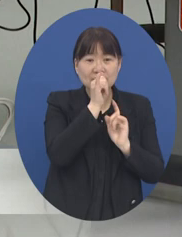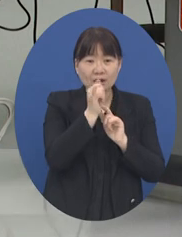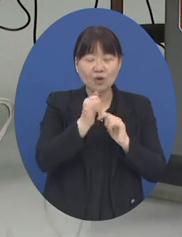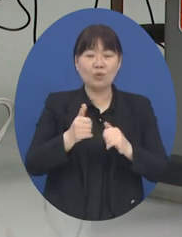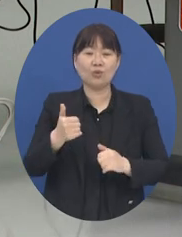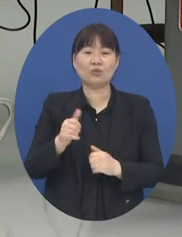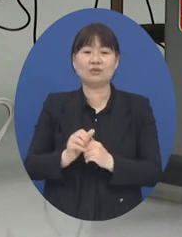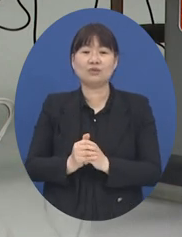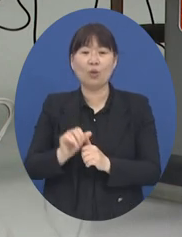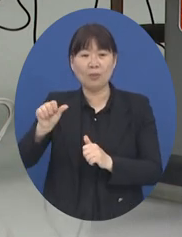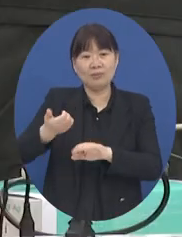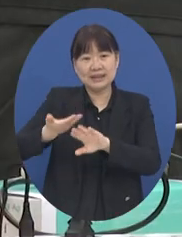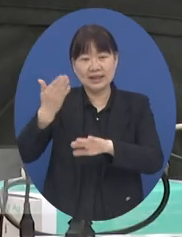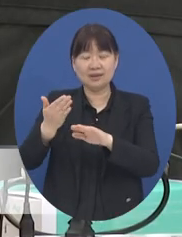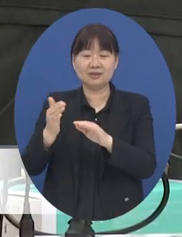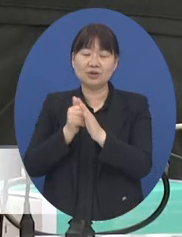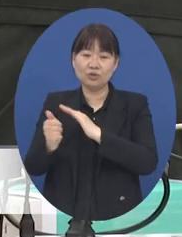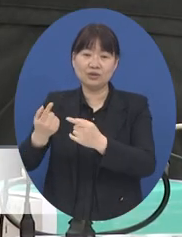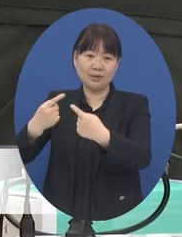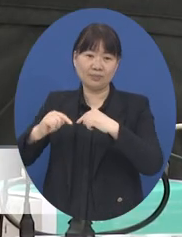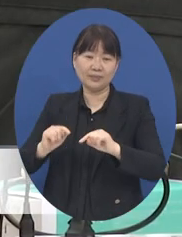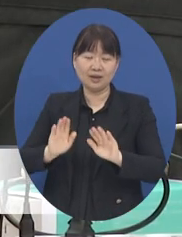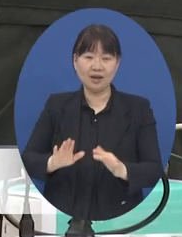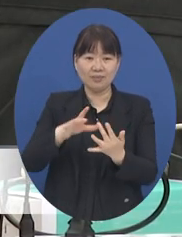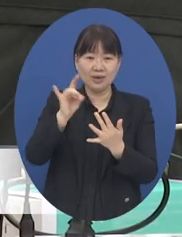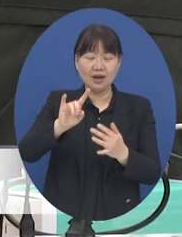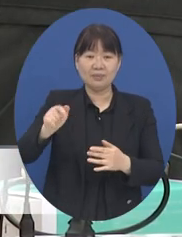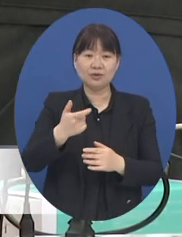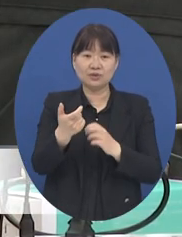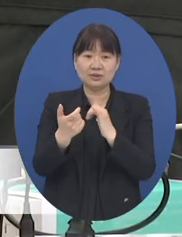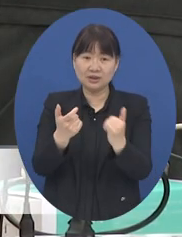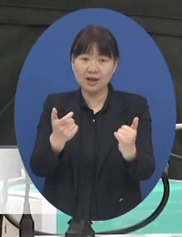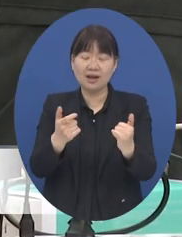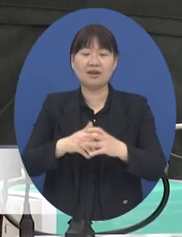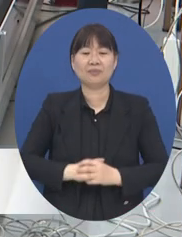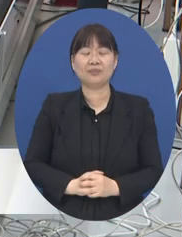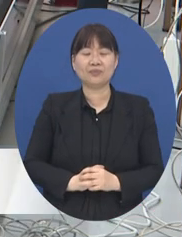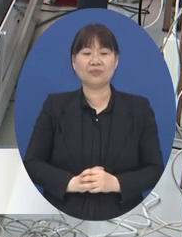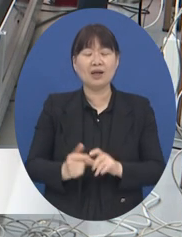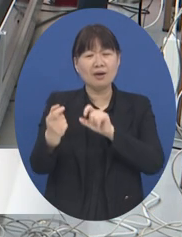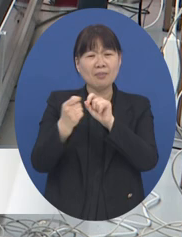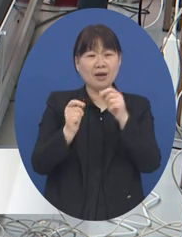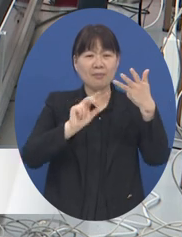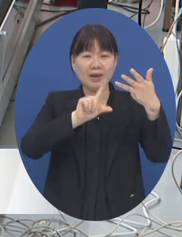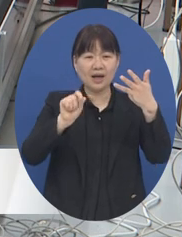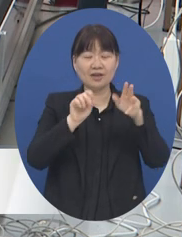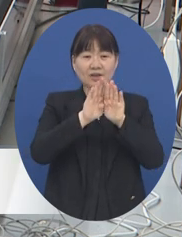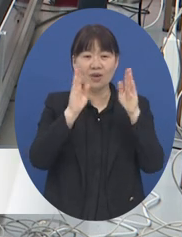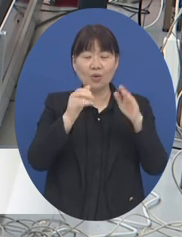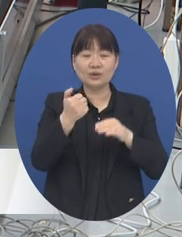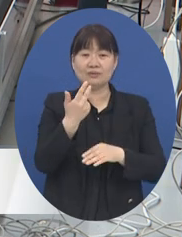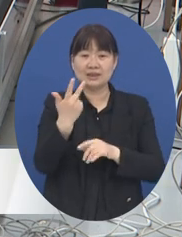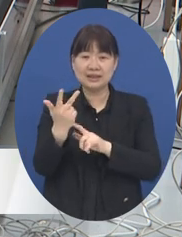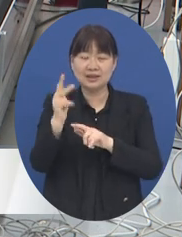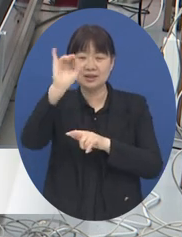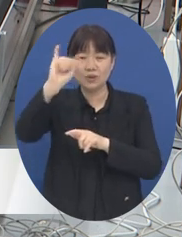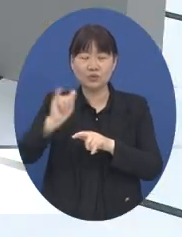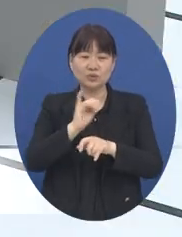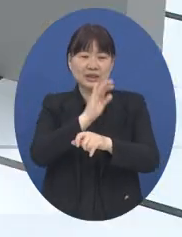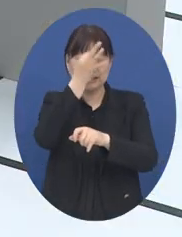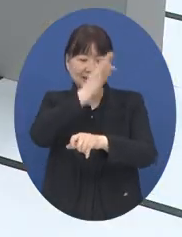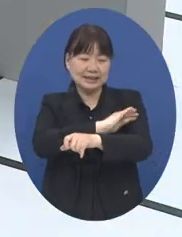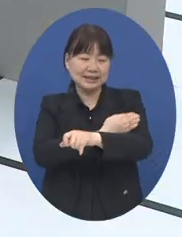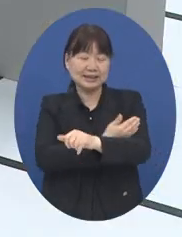겨뤄 씁니다 이번 대회에서 선발된 160여명의 선수는 다가 오는 8월 열리는 제 57회 전국 기능경기대회